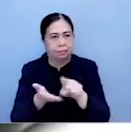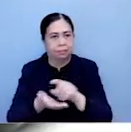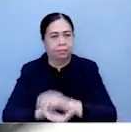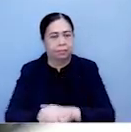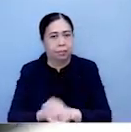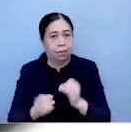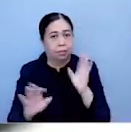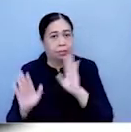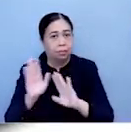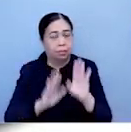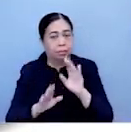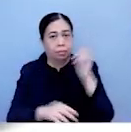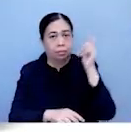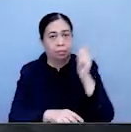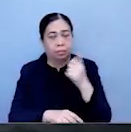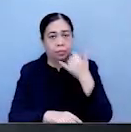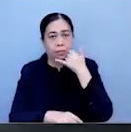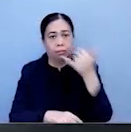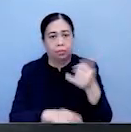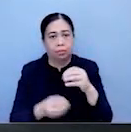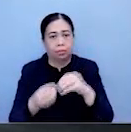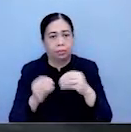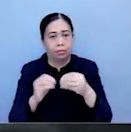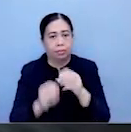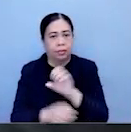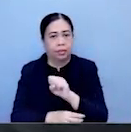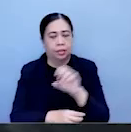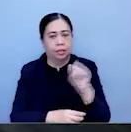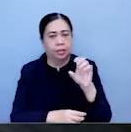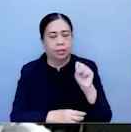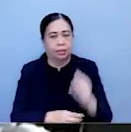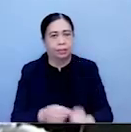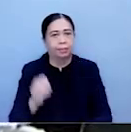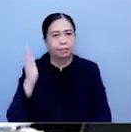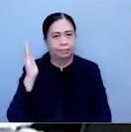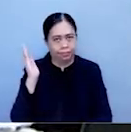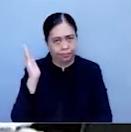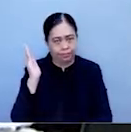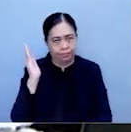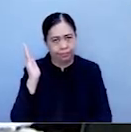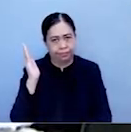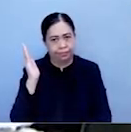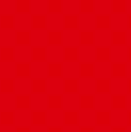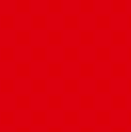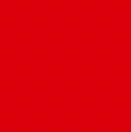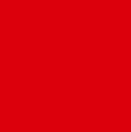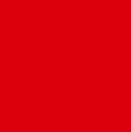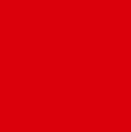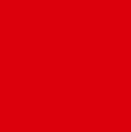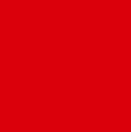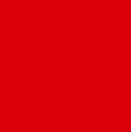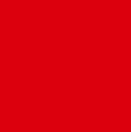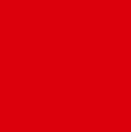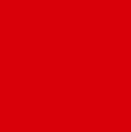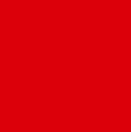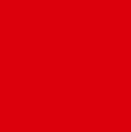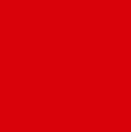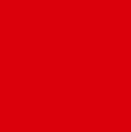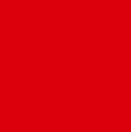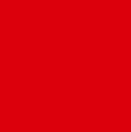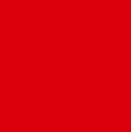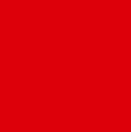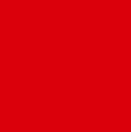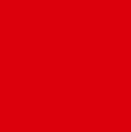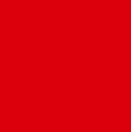may problema sa pensyon, tumawag lang sa hotline ng SSS na naka-flash sa inyong screens. Kapatid, Nikki